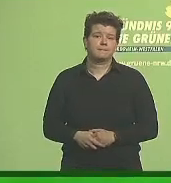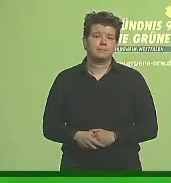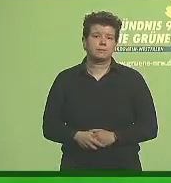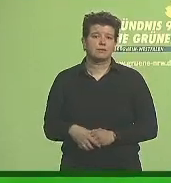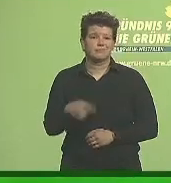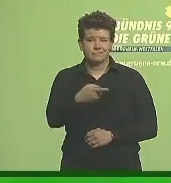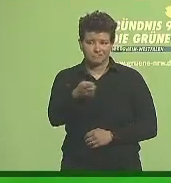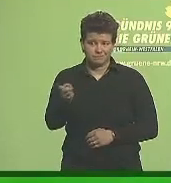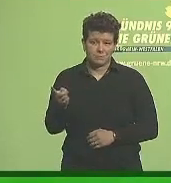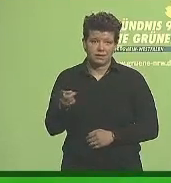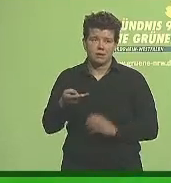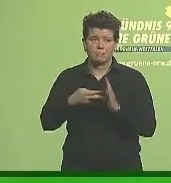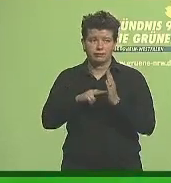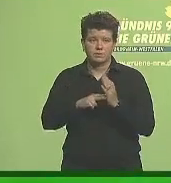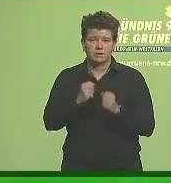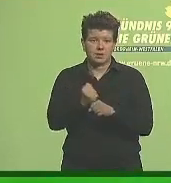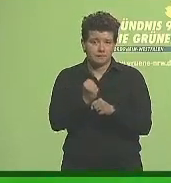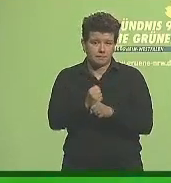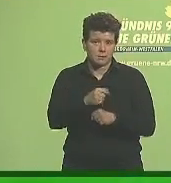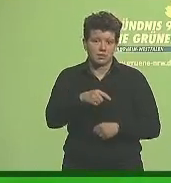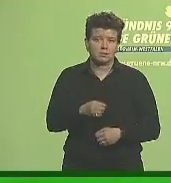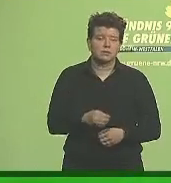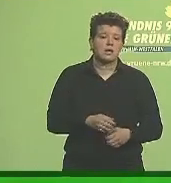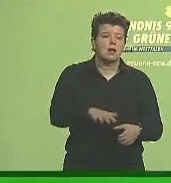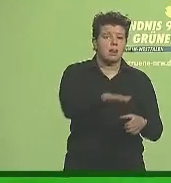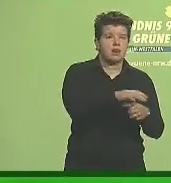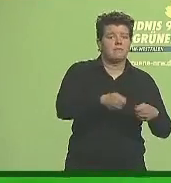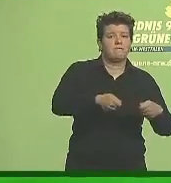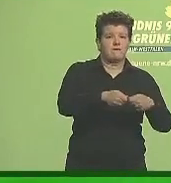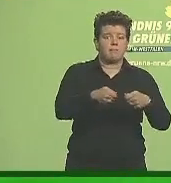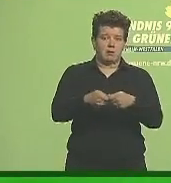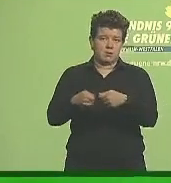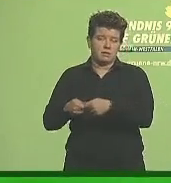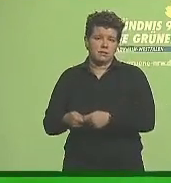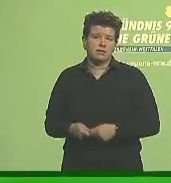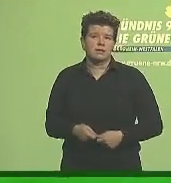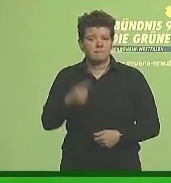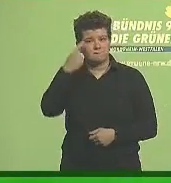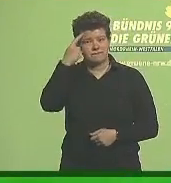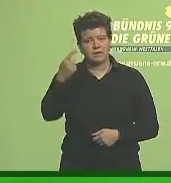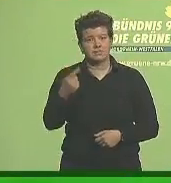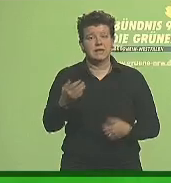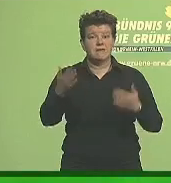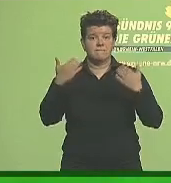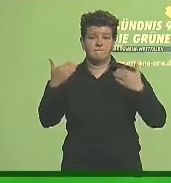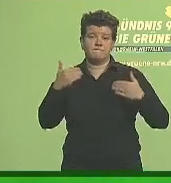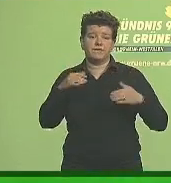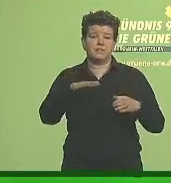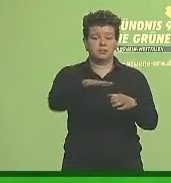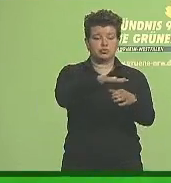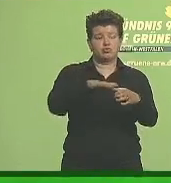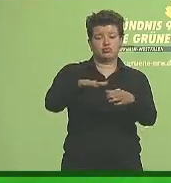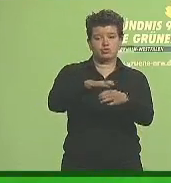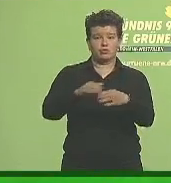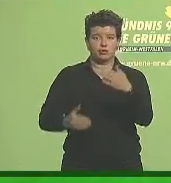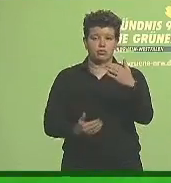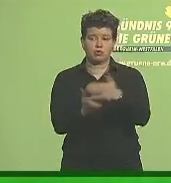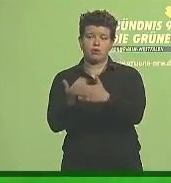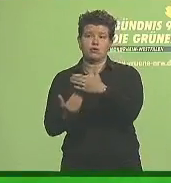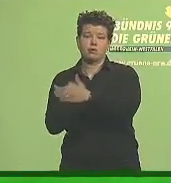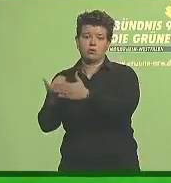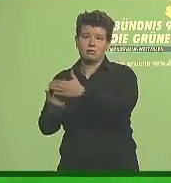und weiß, wie schwierig das ist, eine neue Windzone auszuweisen, der weiß, wie schwierig das ist, bis dahin das zu